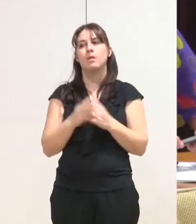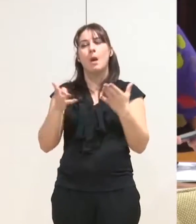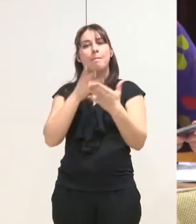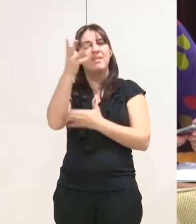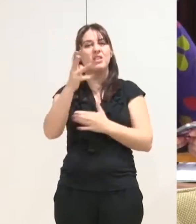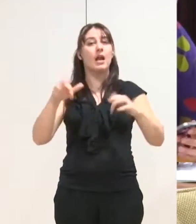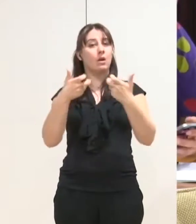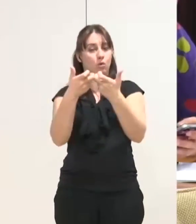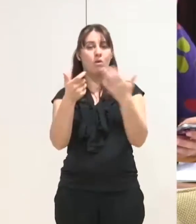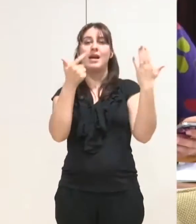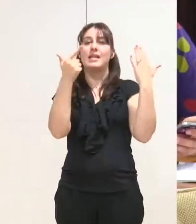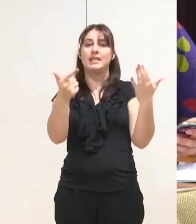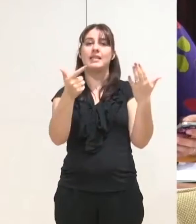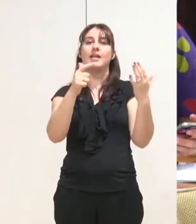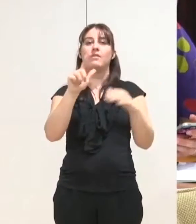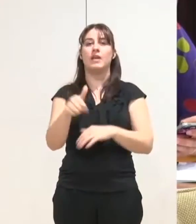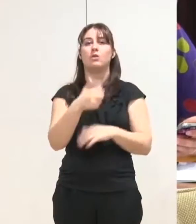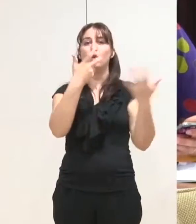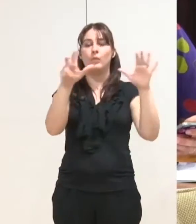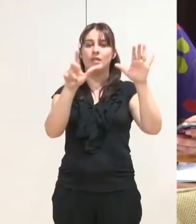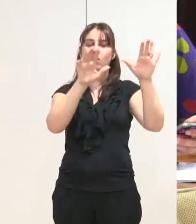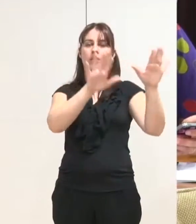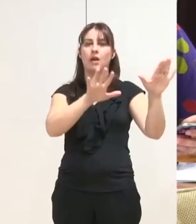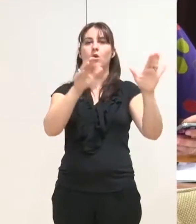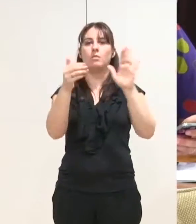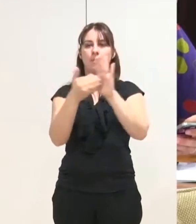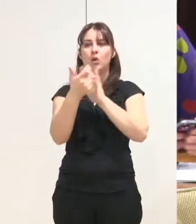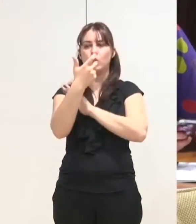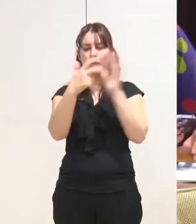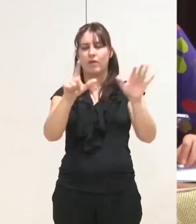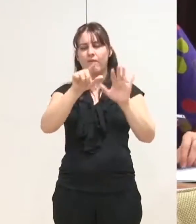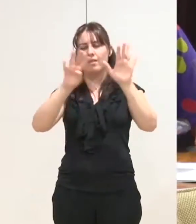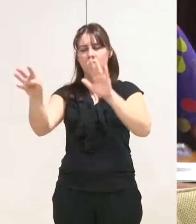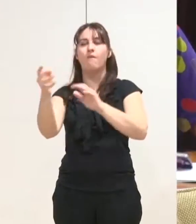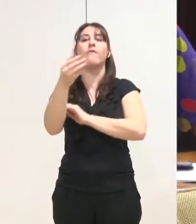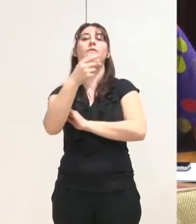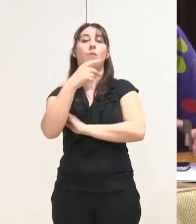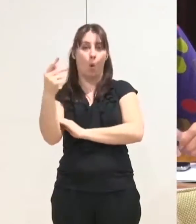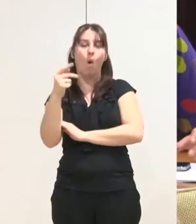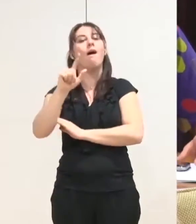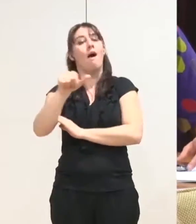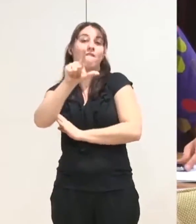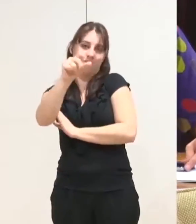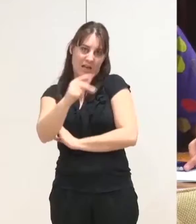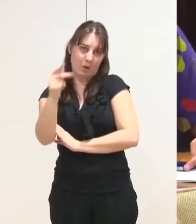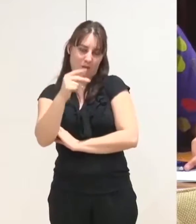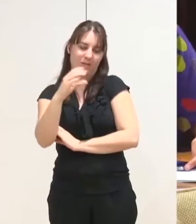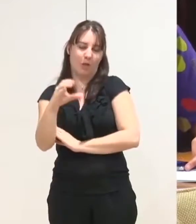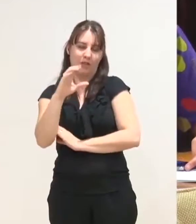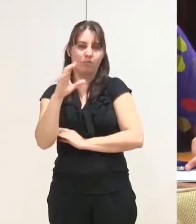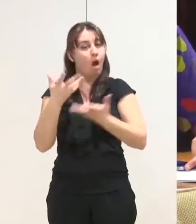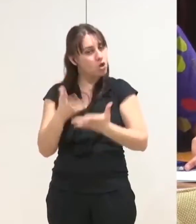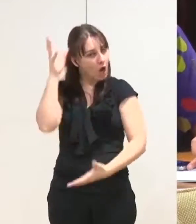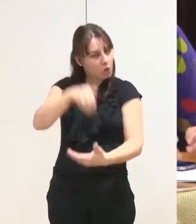coût des travaux est de 7 758 229 € et 20 centimes, toutes charges comprises,